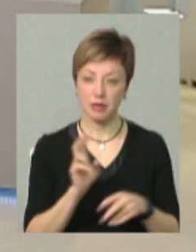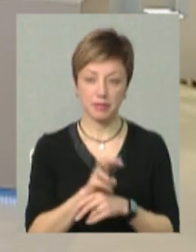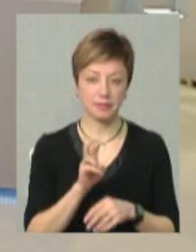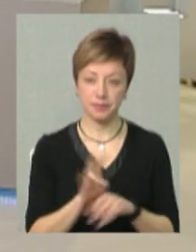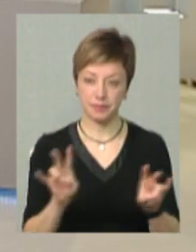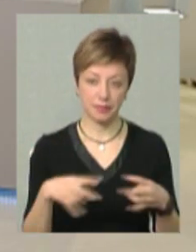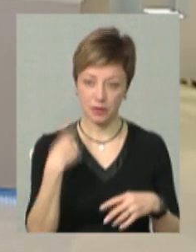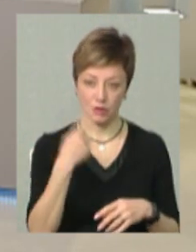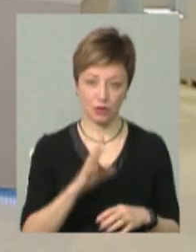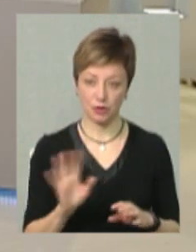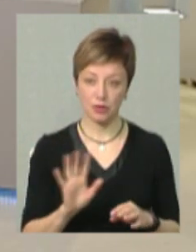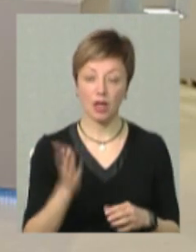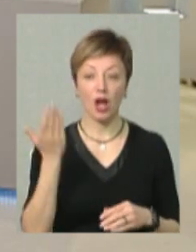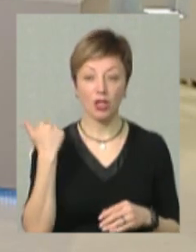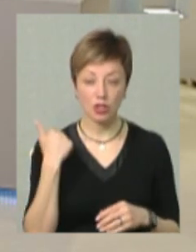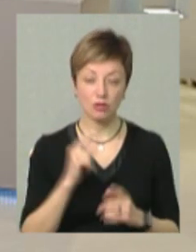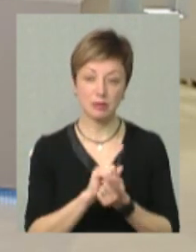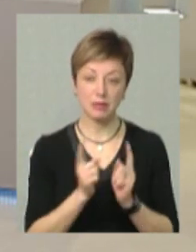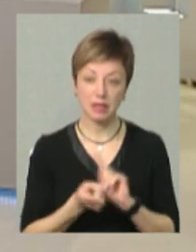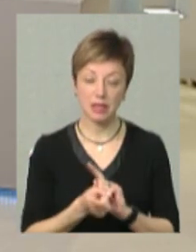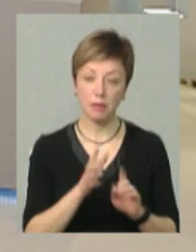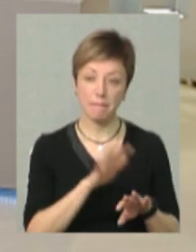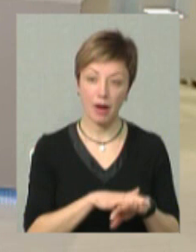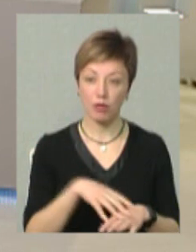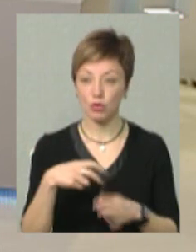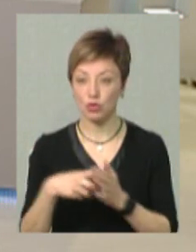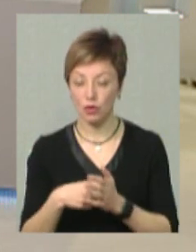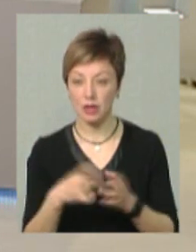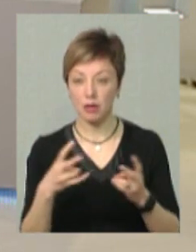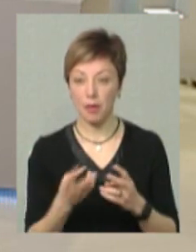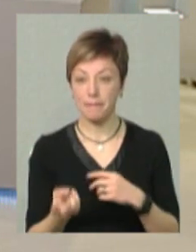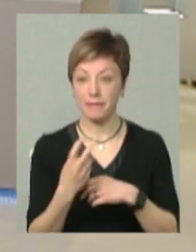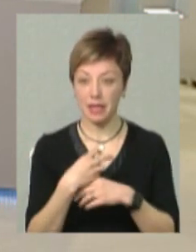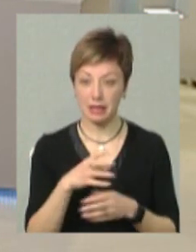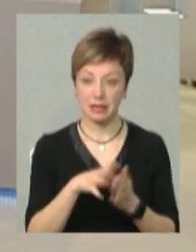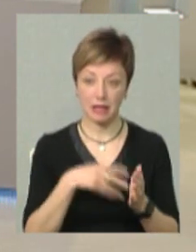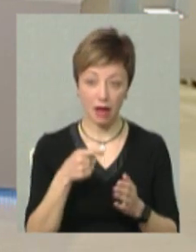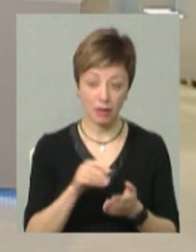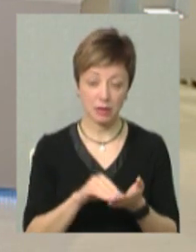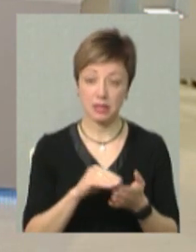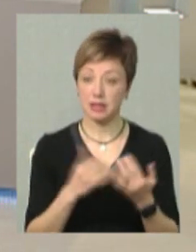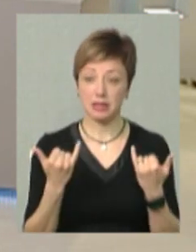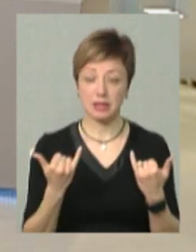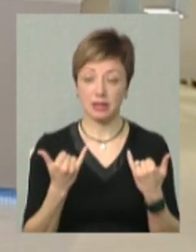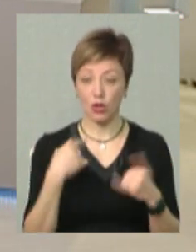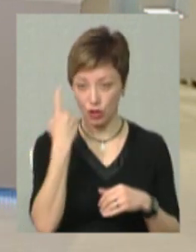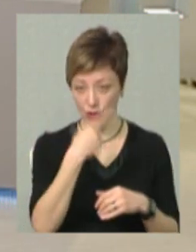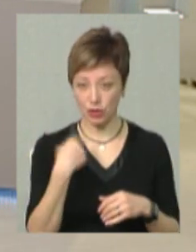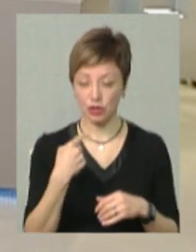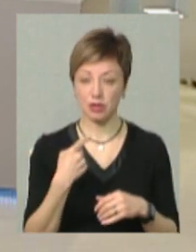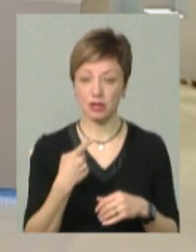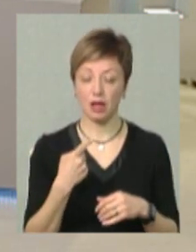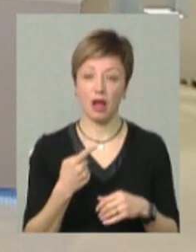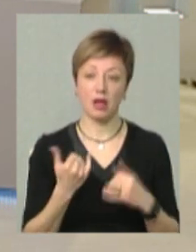в своєму особистому кабінеті. Не треба особисто. Якщо раніше, щоб змінити з банку на поштове відділення, треба було прийти написати заяву особисто в